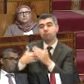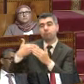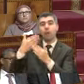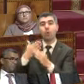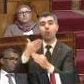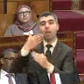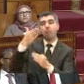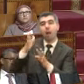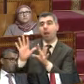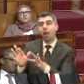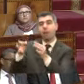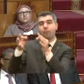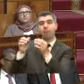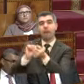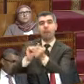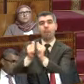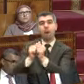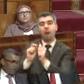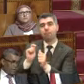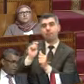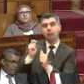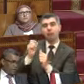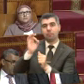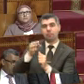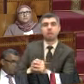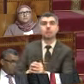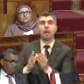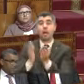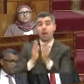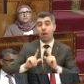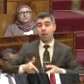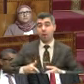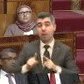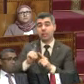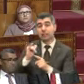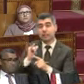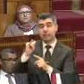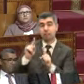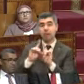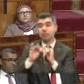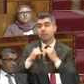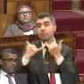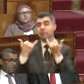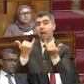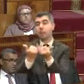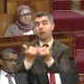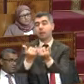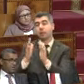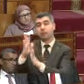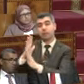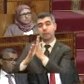السيد الوزير من إعطاء عناية خاصة للرياضة المدرسية عبر تفعيل توصيات المناظرة الوطنية حول الرياضة المنعقدة